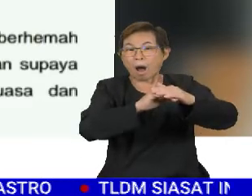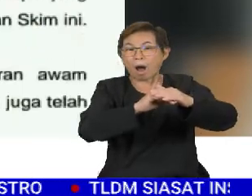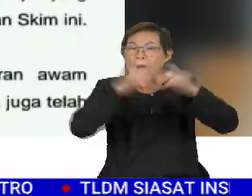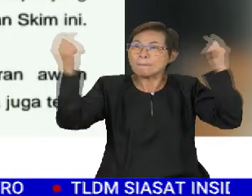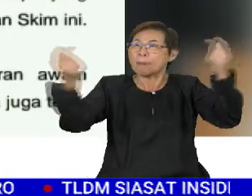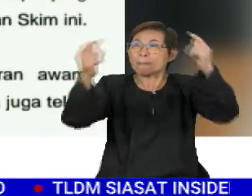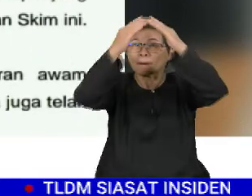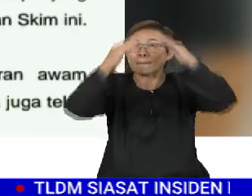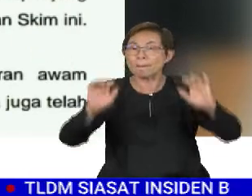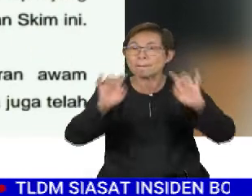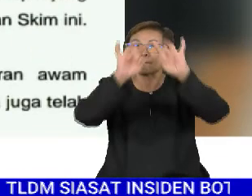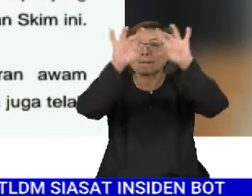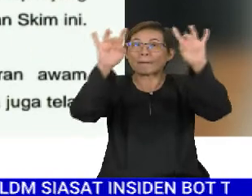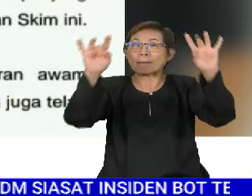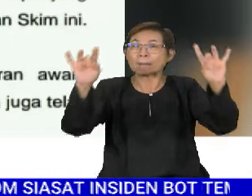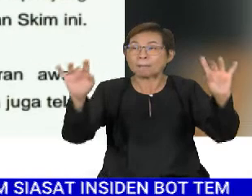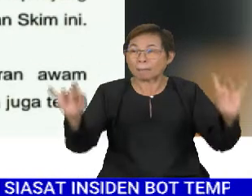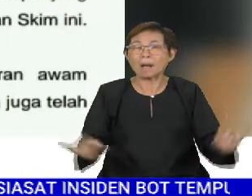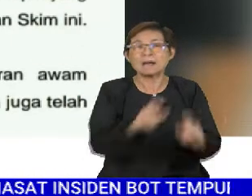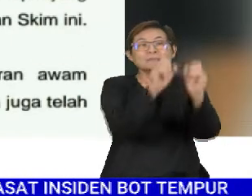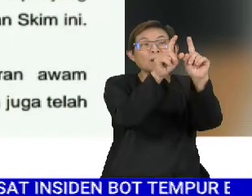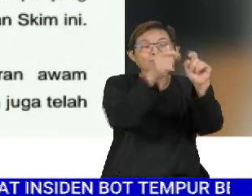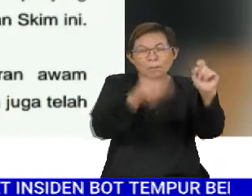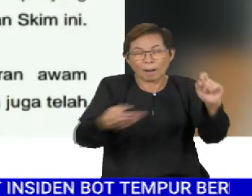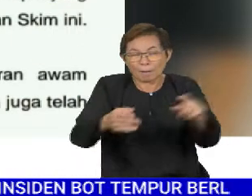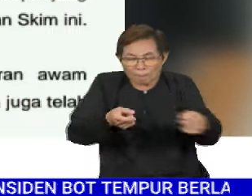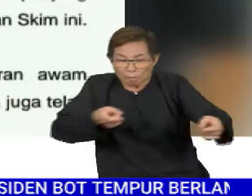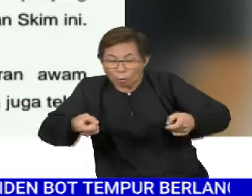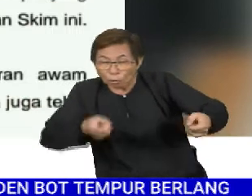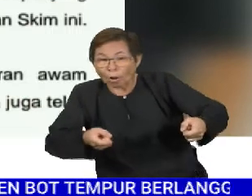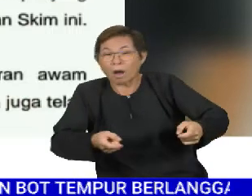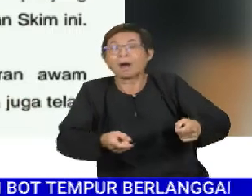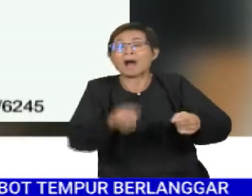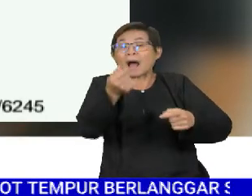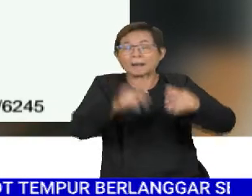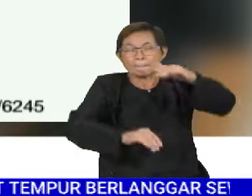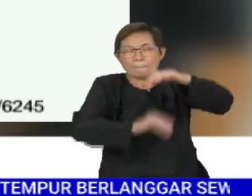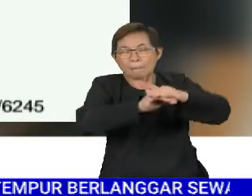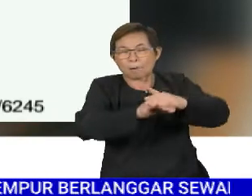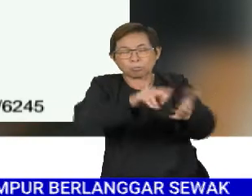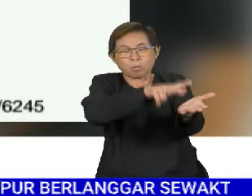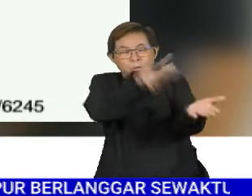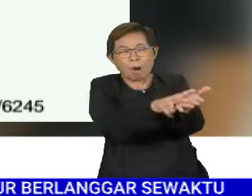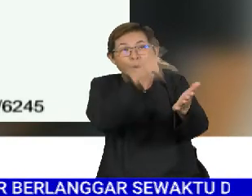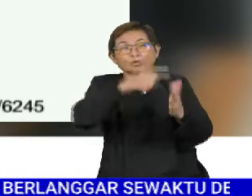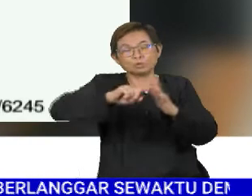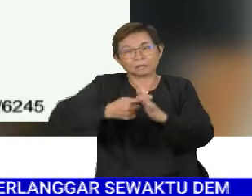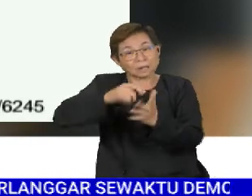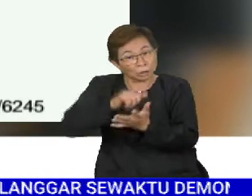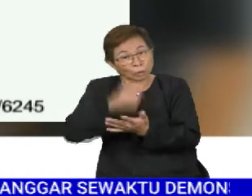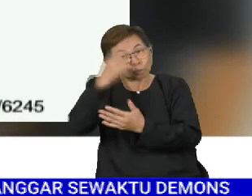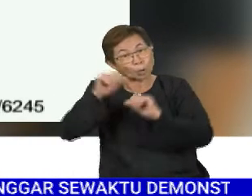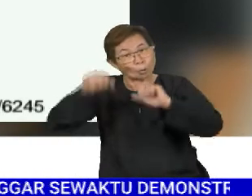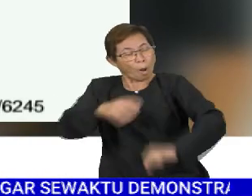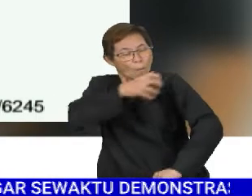Christmas 11 jenis sembarangan harga terkawal beserta harga maksimum di wartegkan bagi pelaksanaan itu bagi